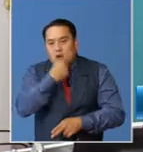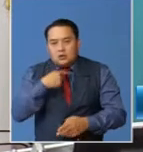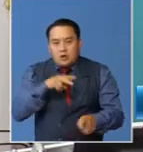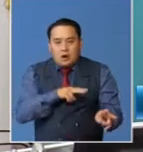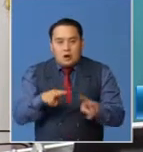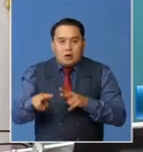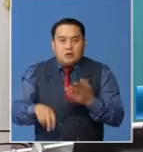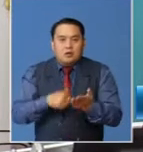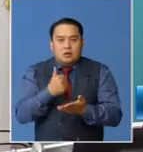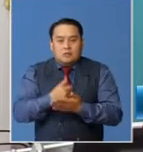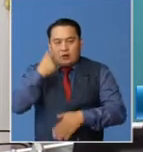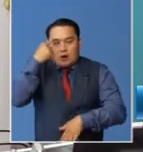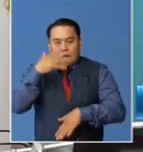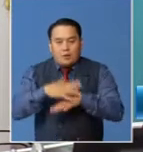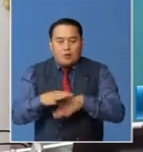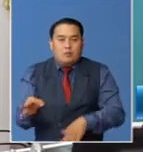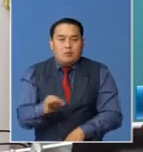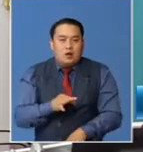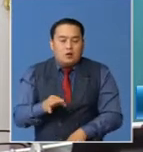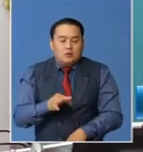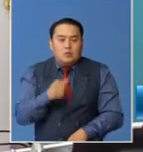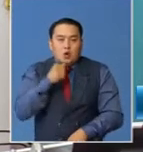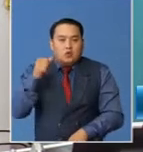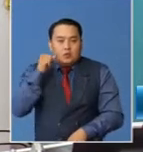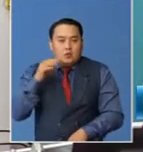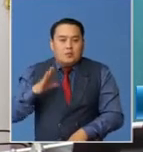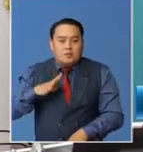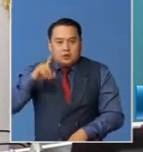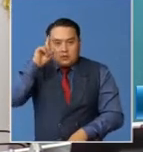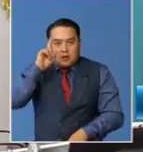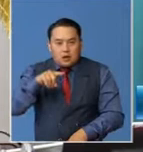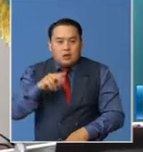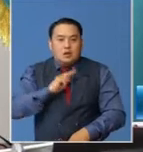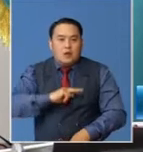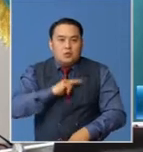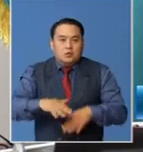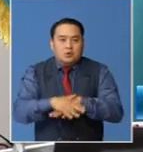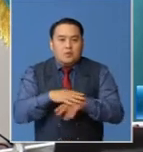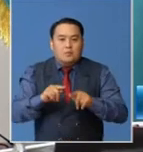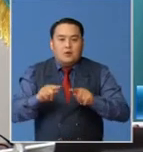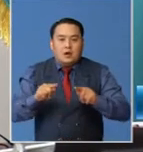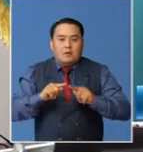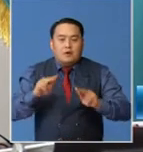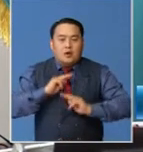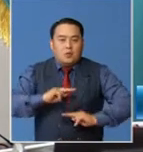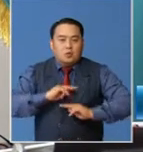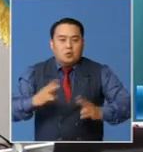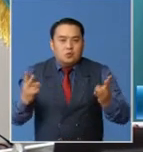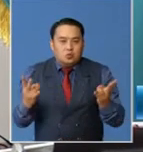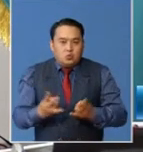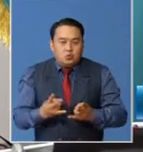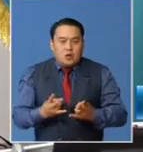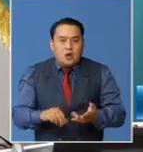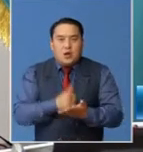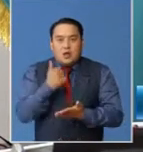контроле главы края. Надеюсь, вы помните, что было в прошлом году. Так что работайте с населением, проводите разъяснительные работы.